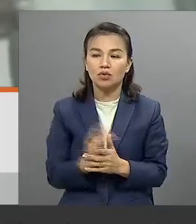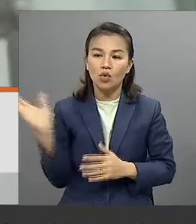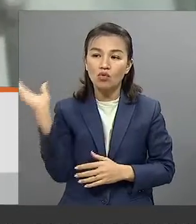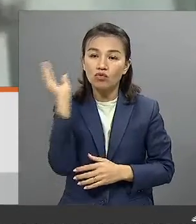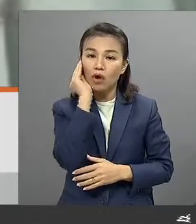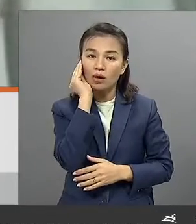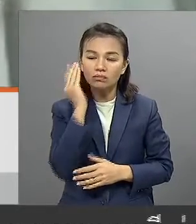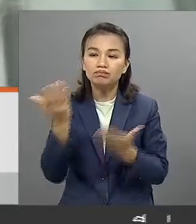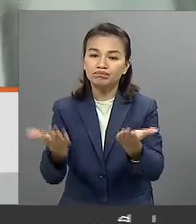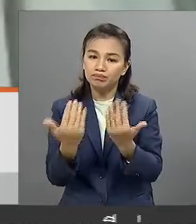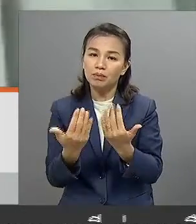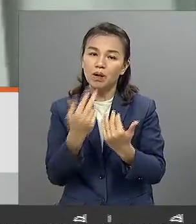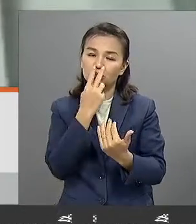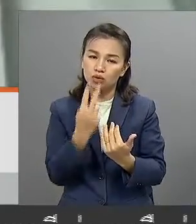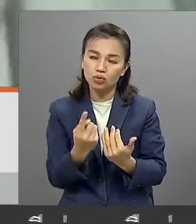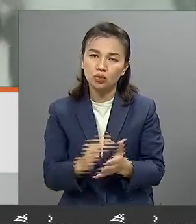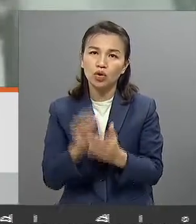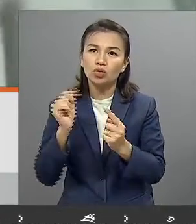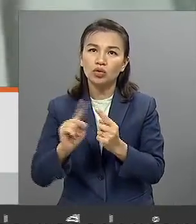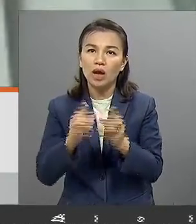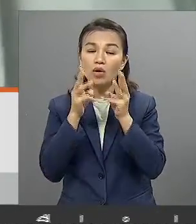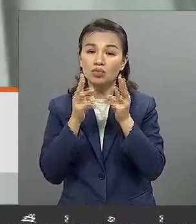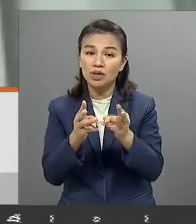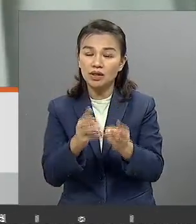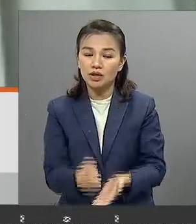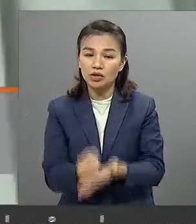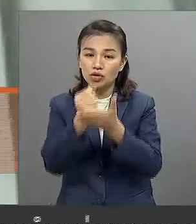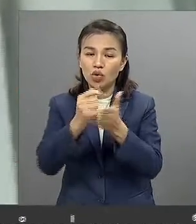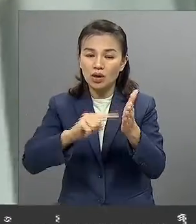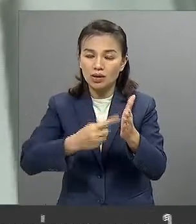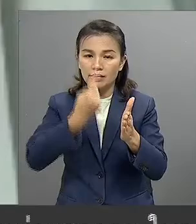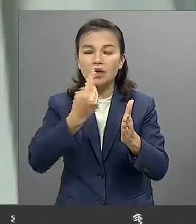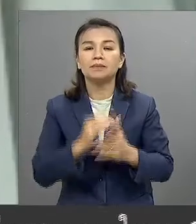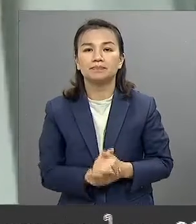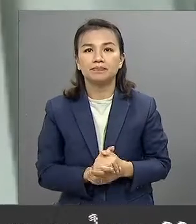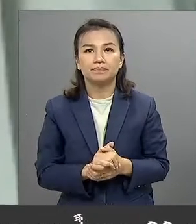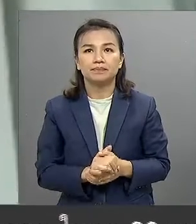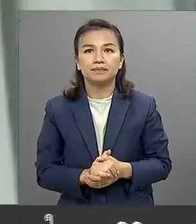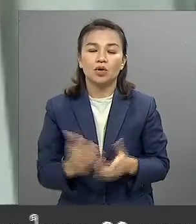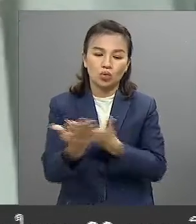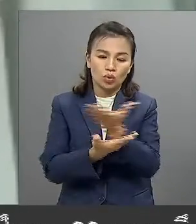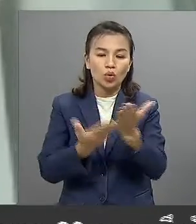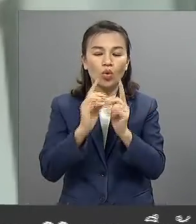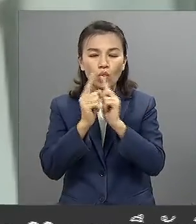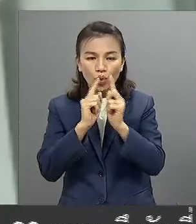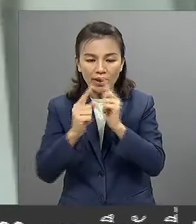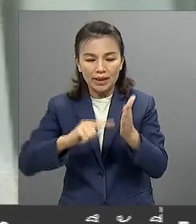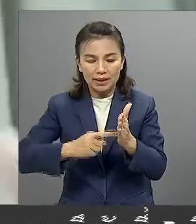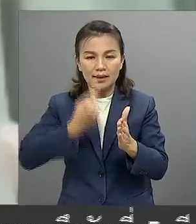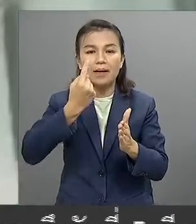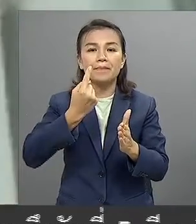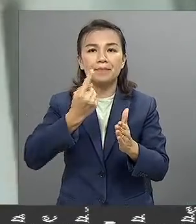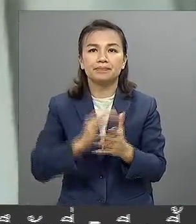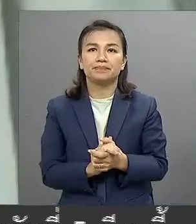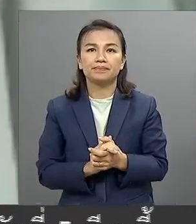จะเป็นวิธีที่จะเรียกเริ่มนะครับการกระผู้คุยกันเพราะว่าการพูดคุยกัน